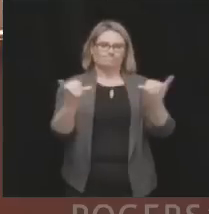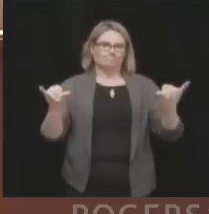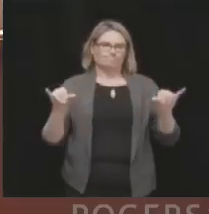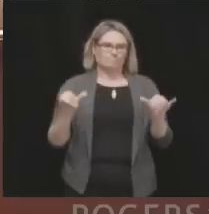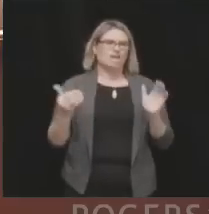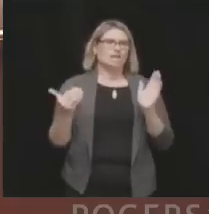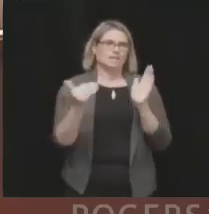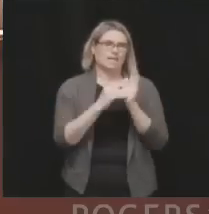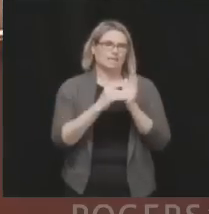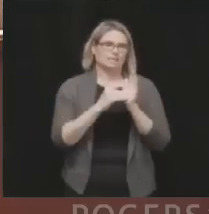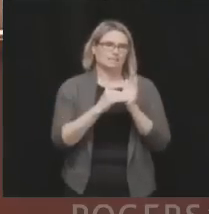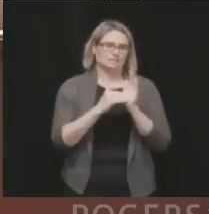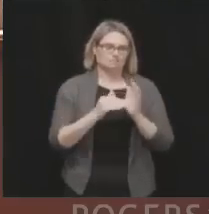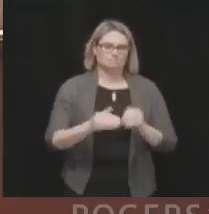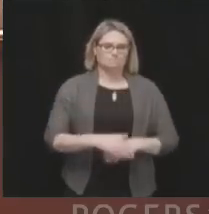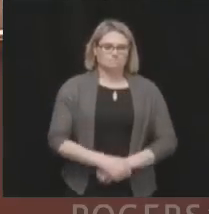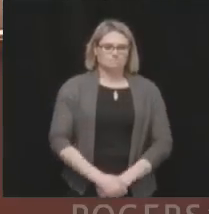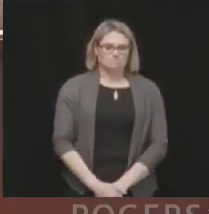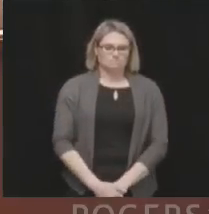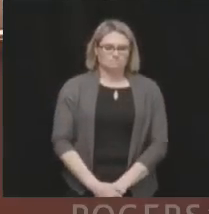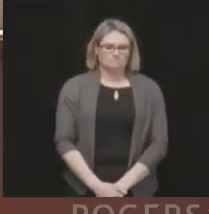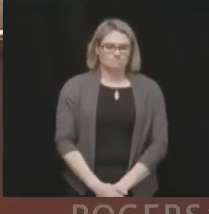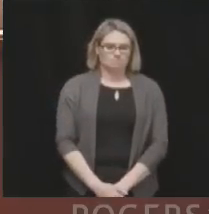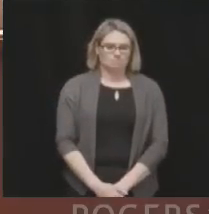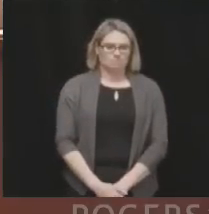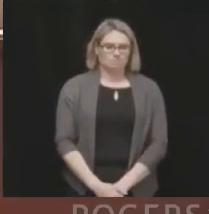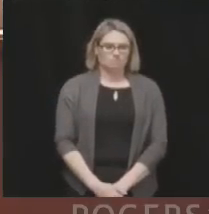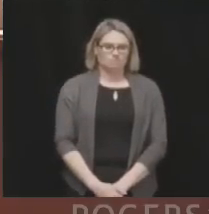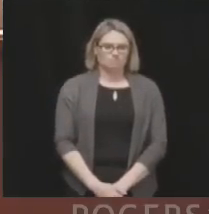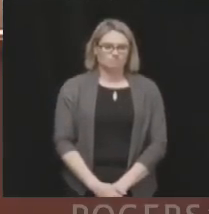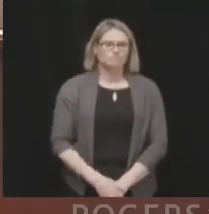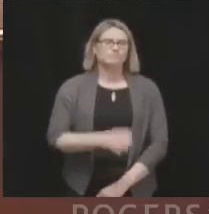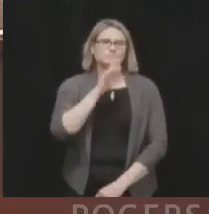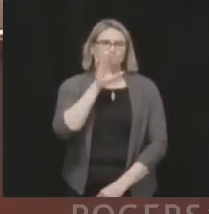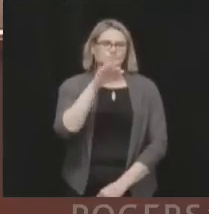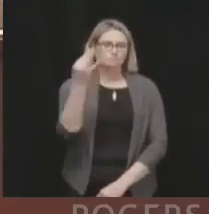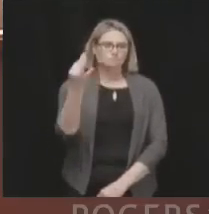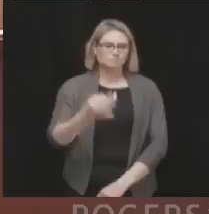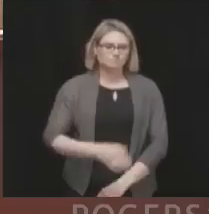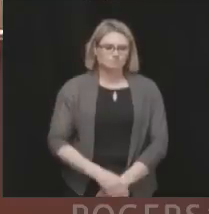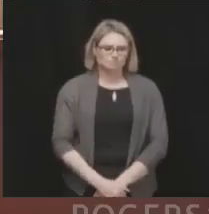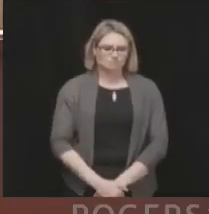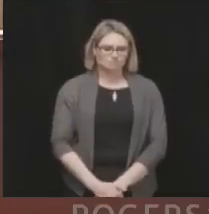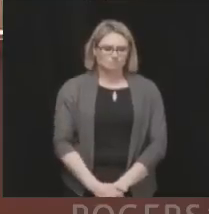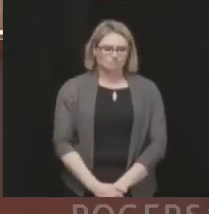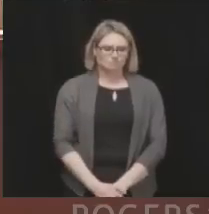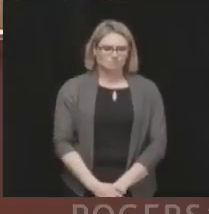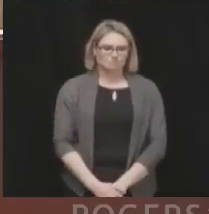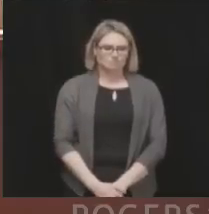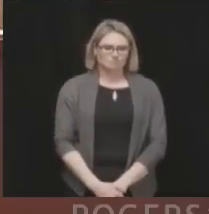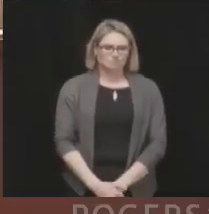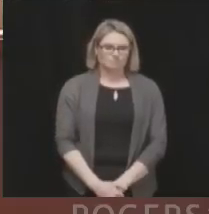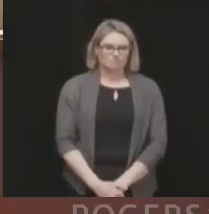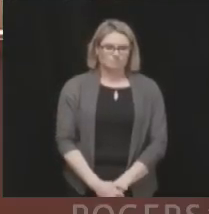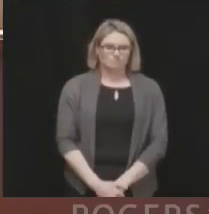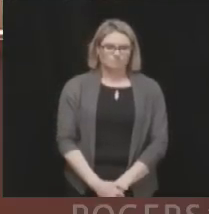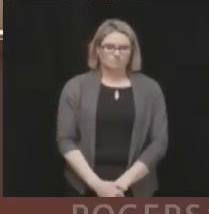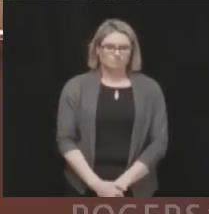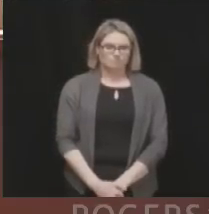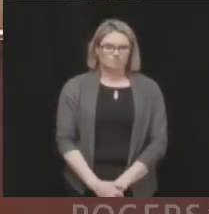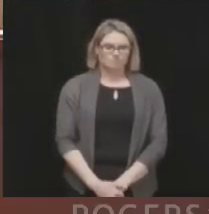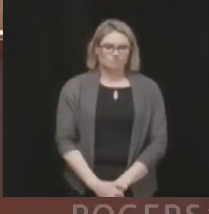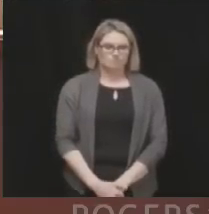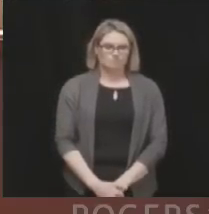physique et à avoir de bonnes habitudes d'hygiène. Je n'hésiterai pas de recommander la remise en place des restrictions que